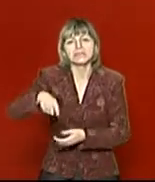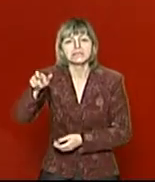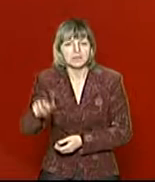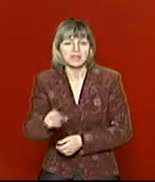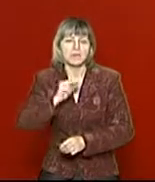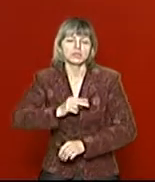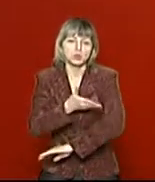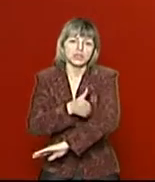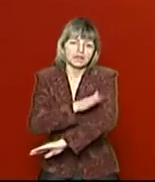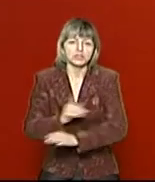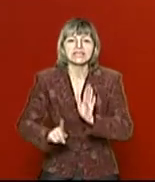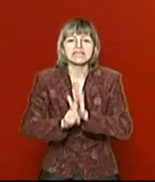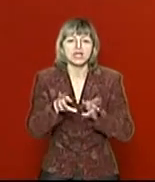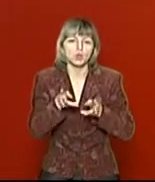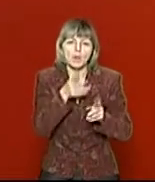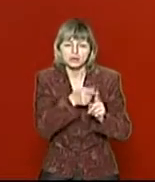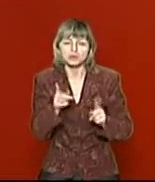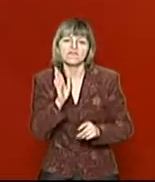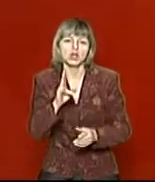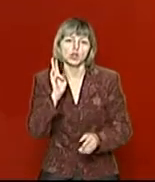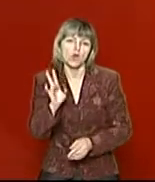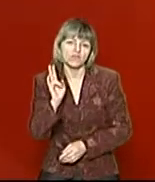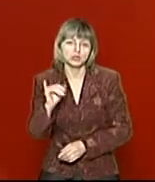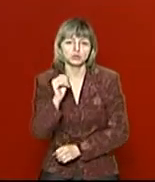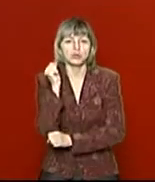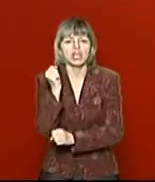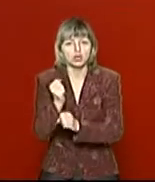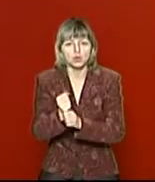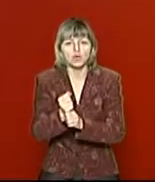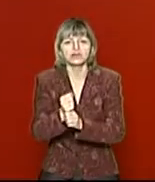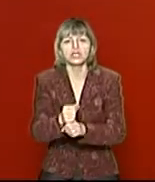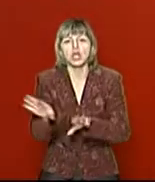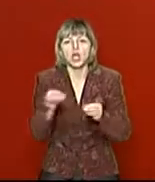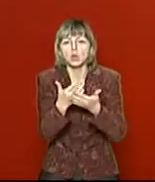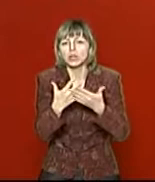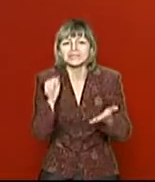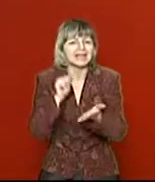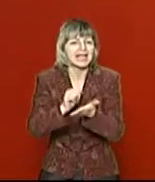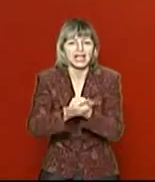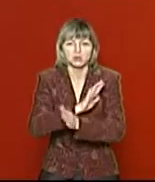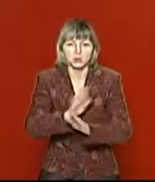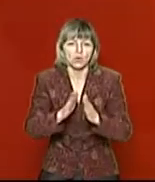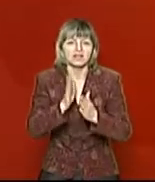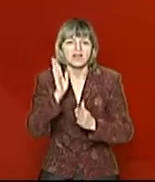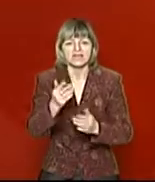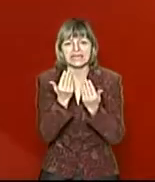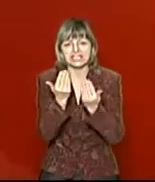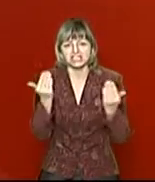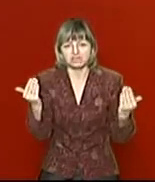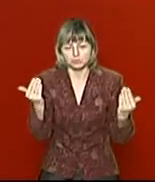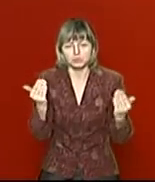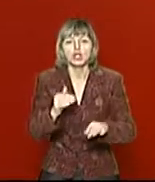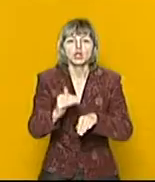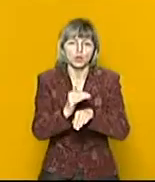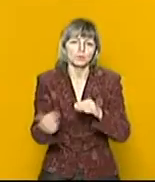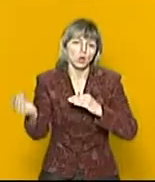Волині. Старт опалювального сезону у Нововолинську та Ковелі. Колекція недрукованих книг у краєзнавчому музеї. Доброго